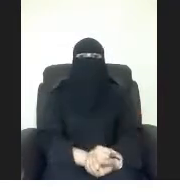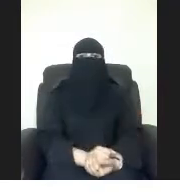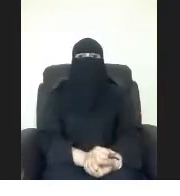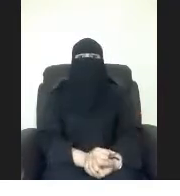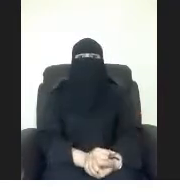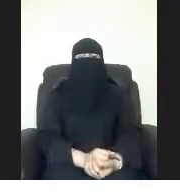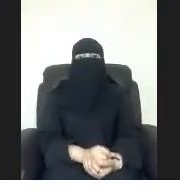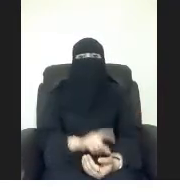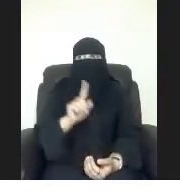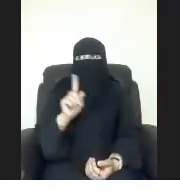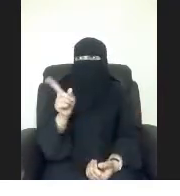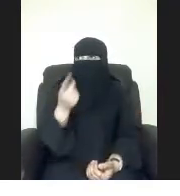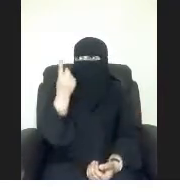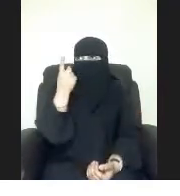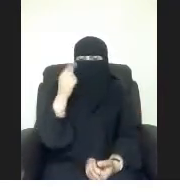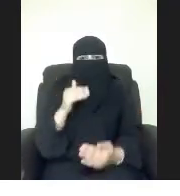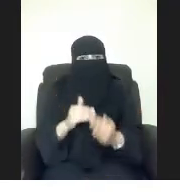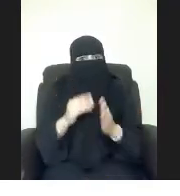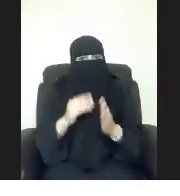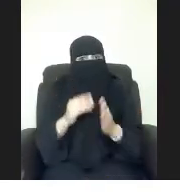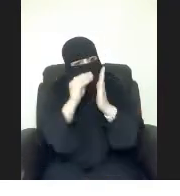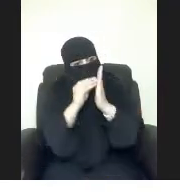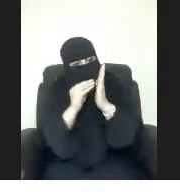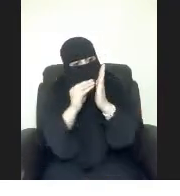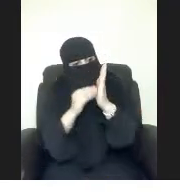أولى الخطوات لتفعيل